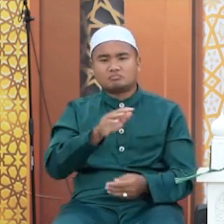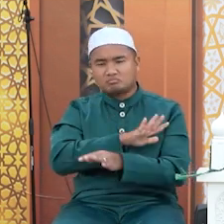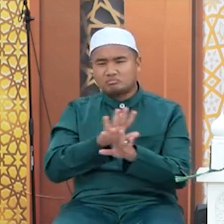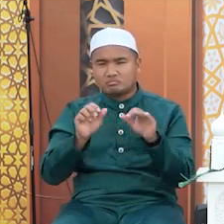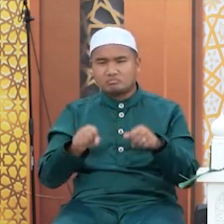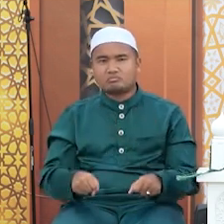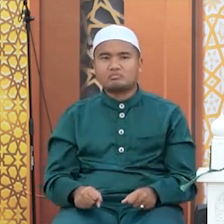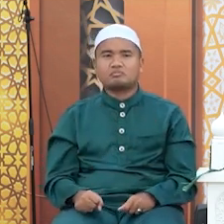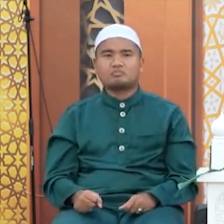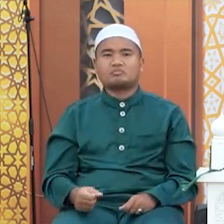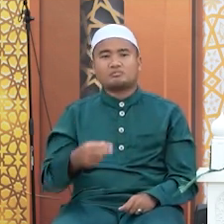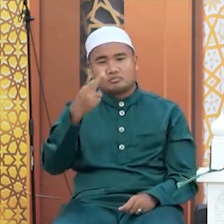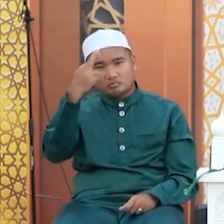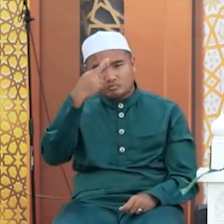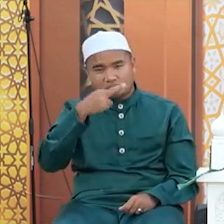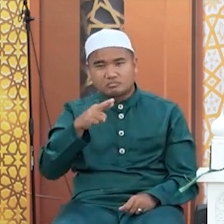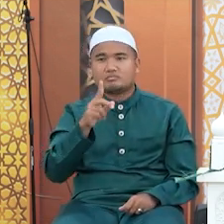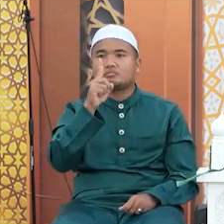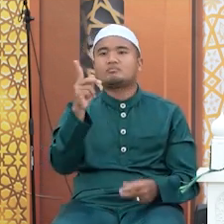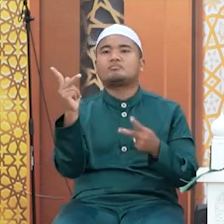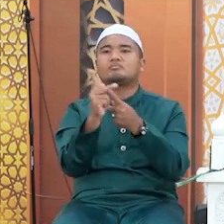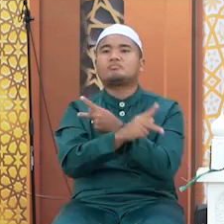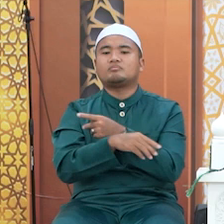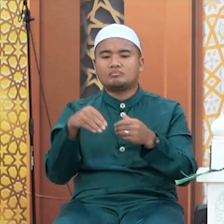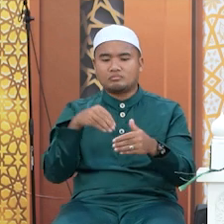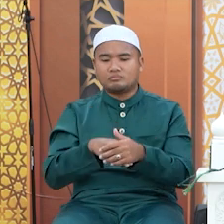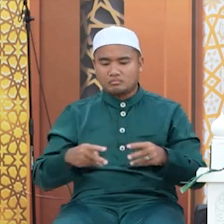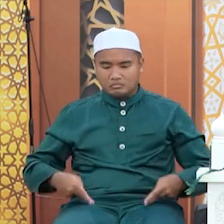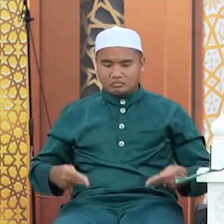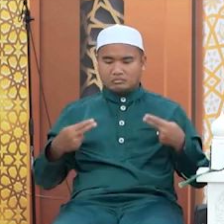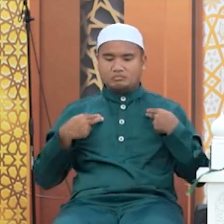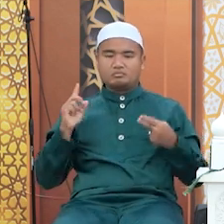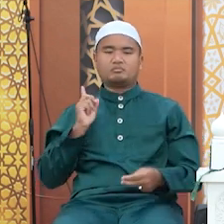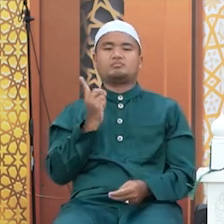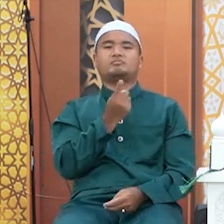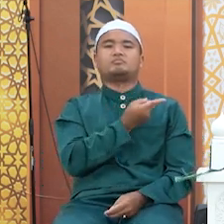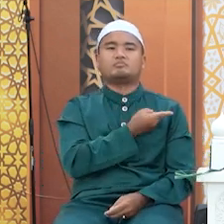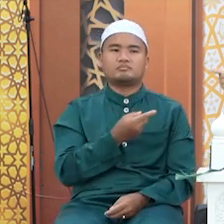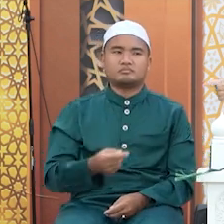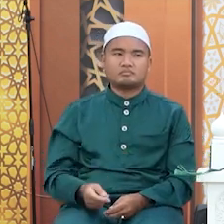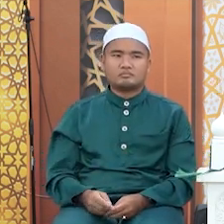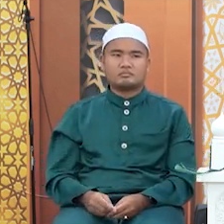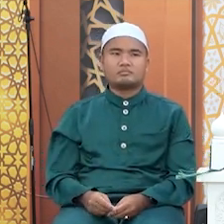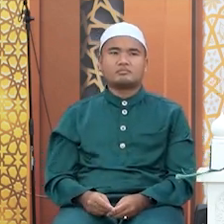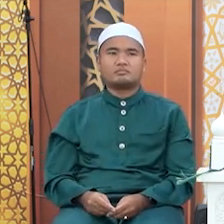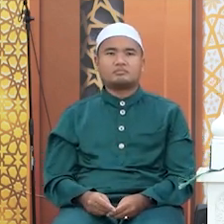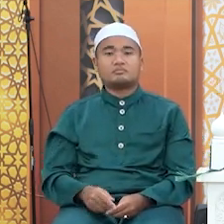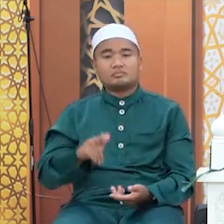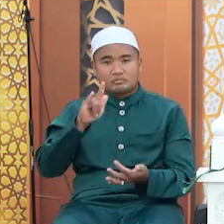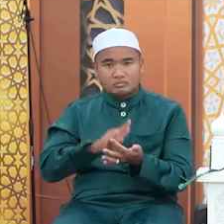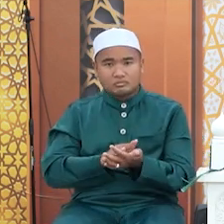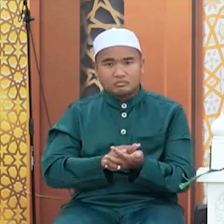Rahmat sekali seumur hidup. Itu pun dalam nas ilahi sebut, "Liman istata'a ilaihi